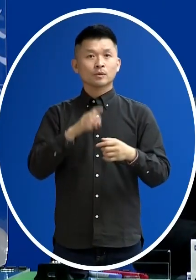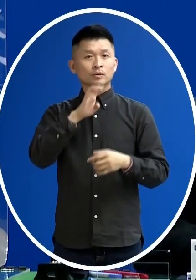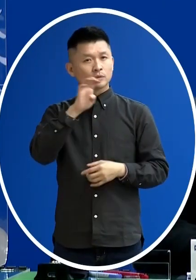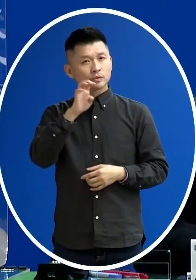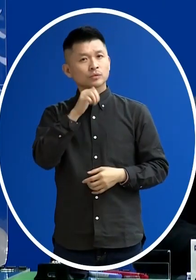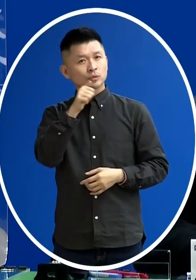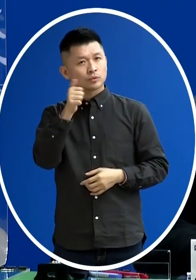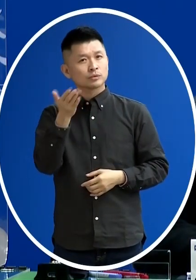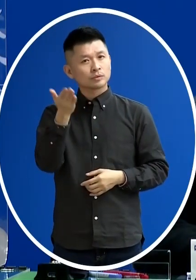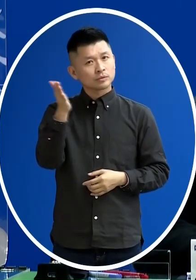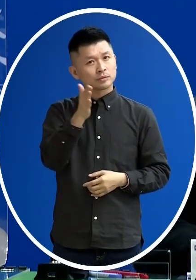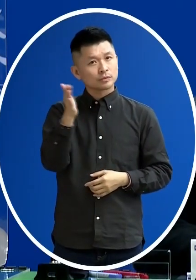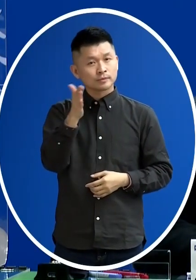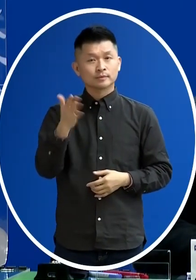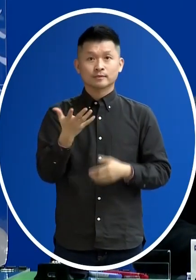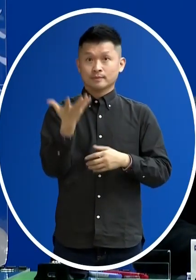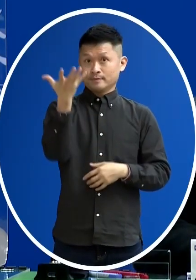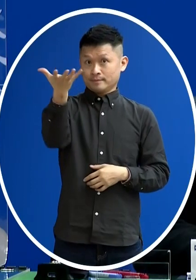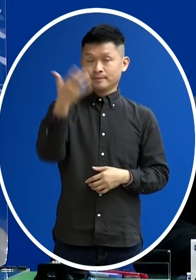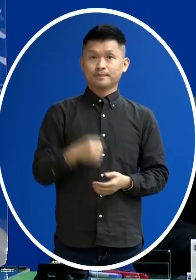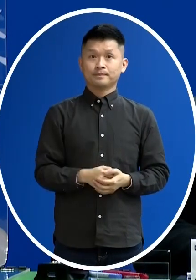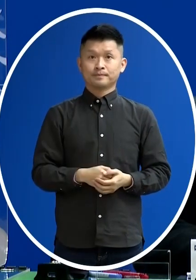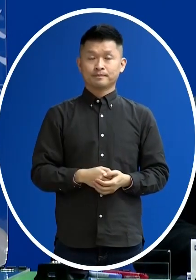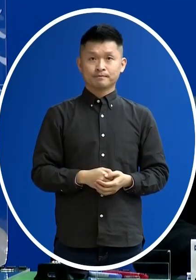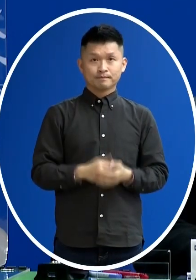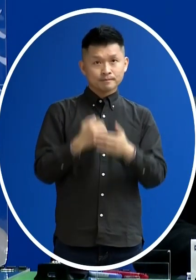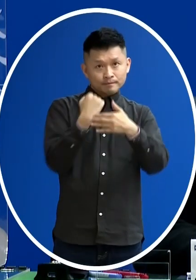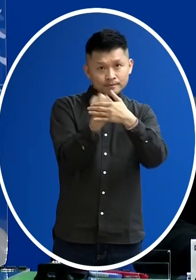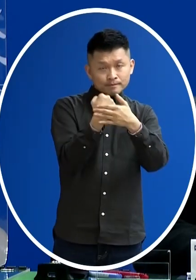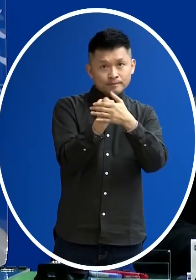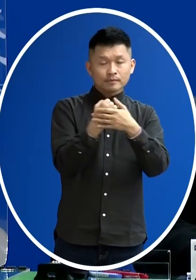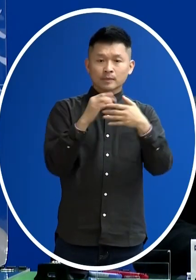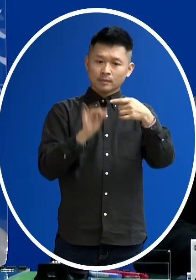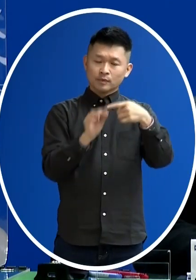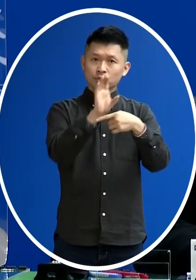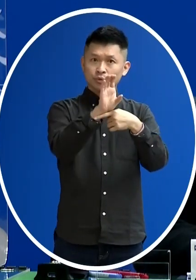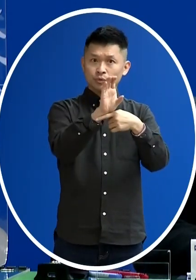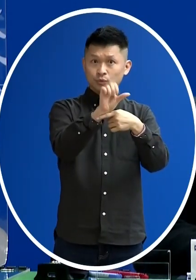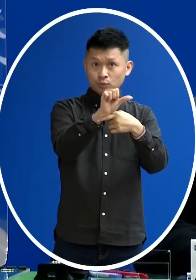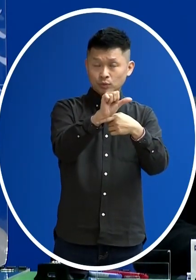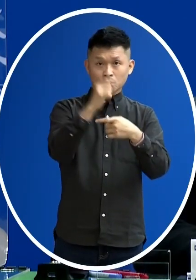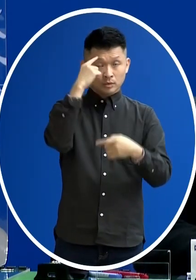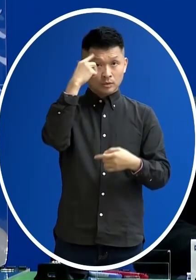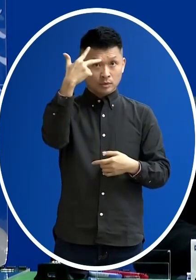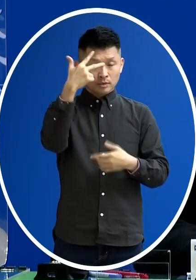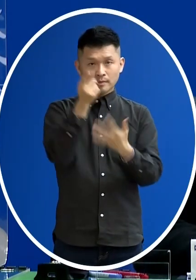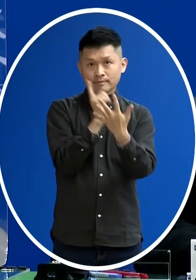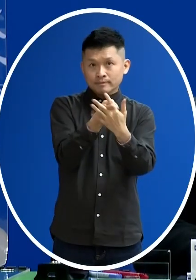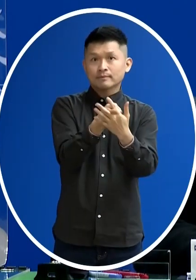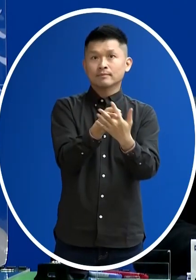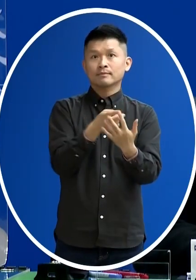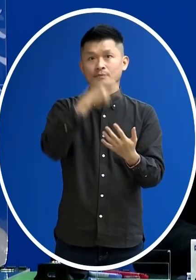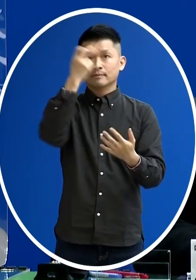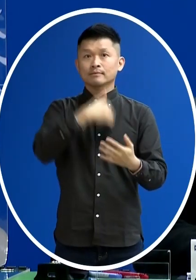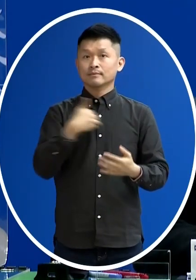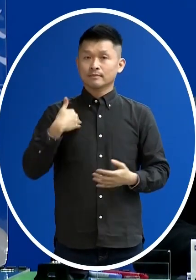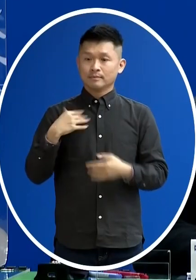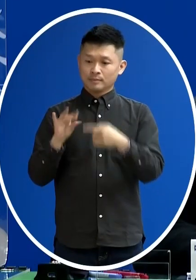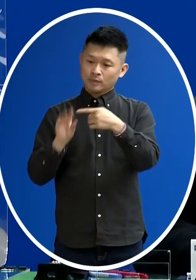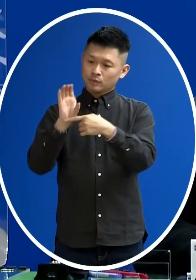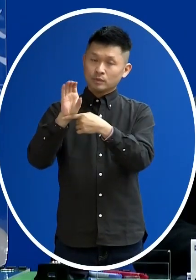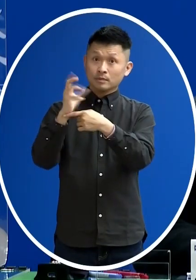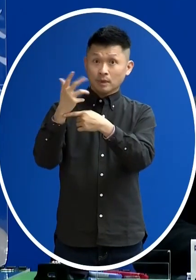主，那这个隐藏期的部分，我们还是大概5%可以在7天以内可以检出，那大概